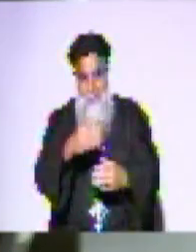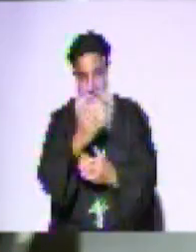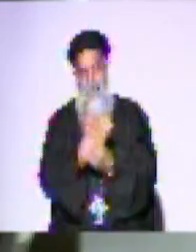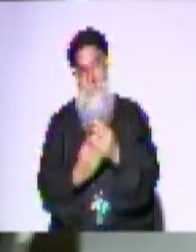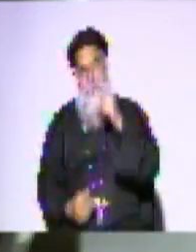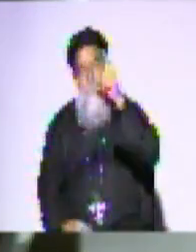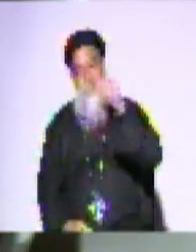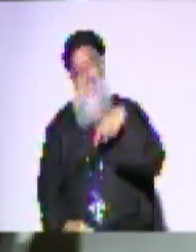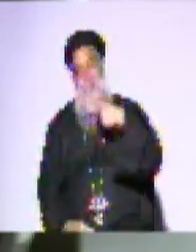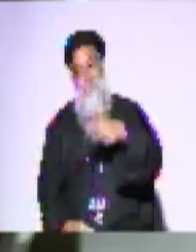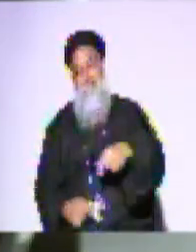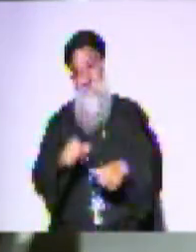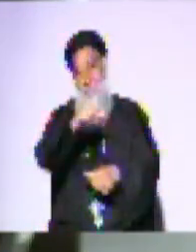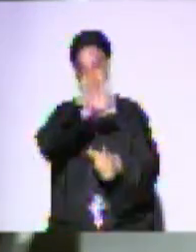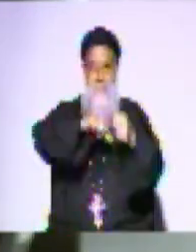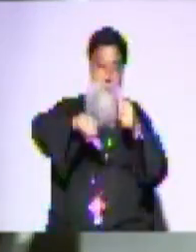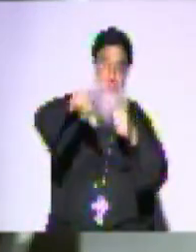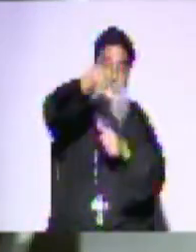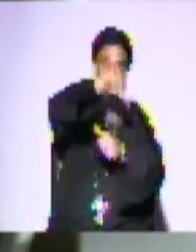لله بالتبني